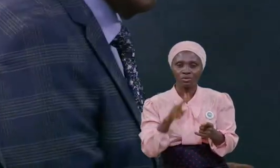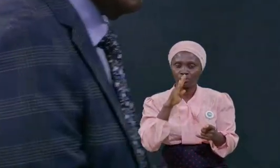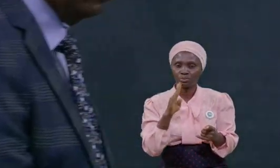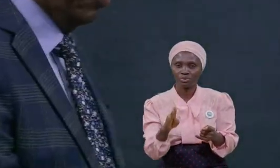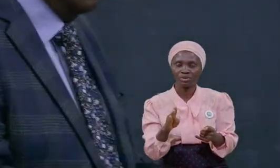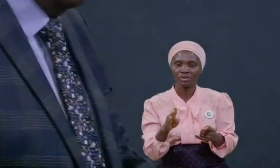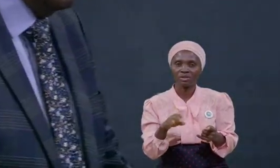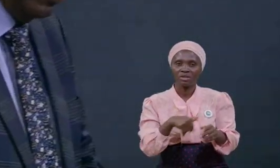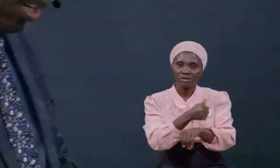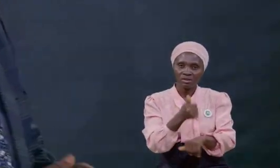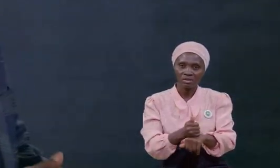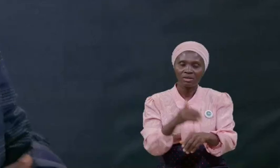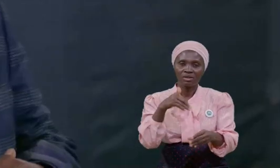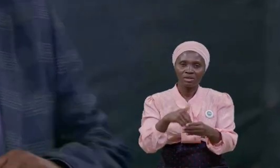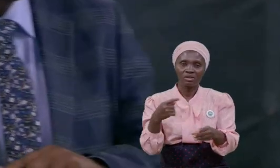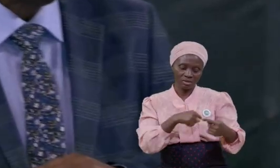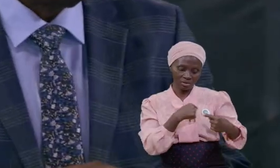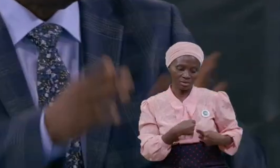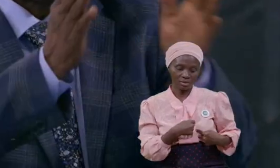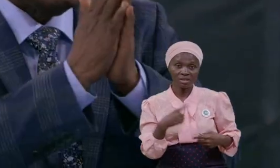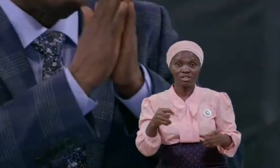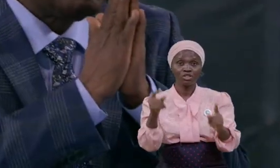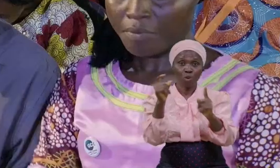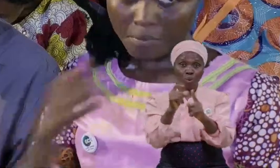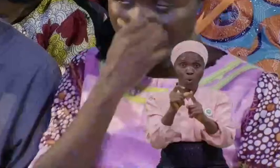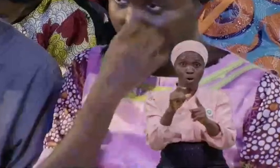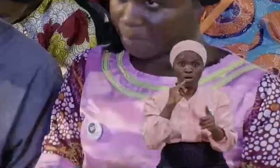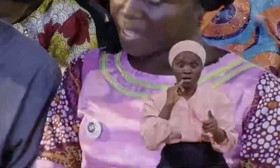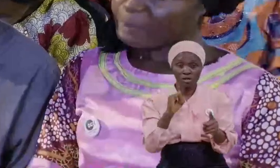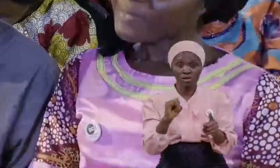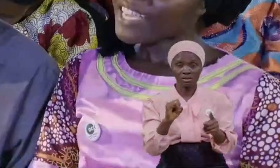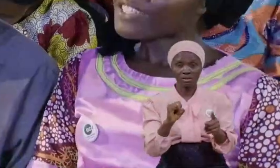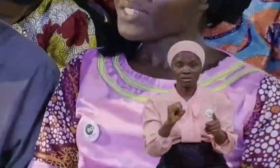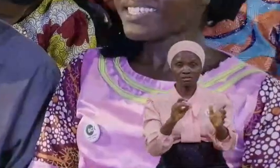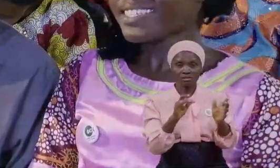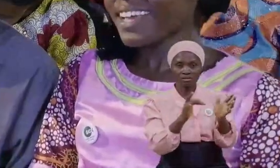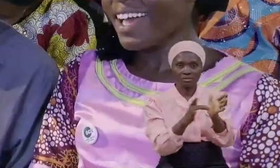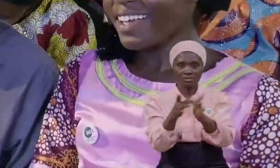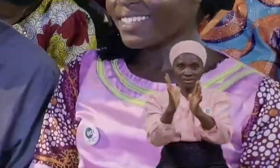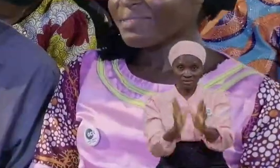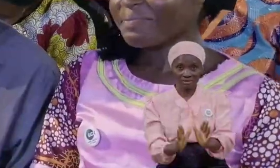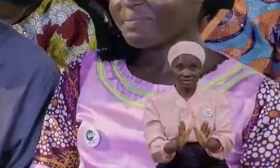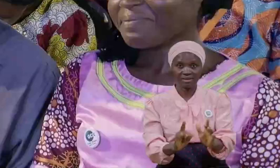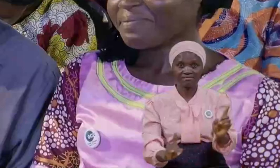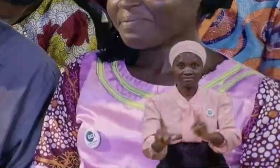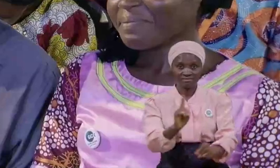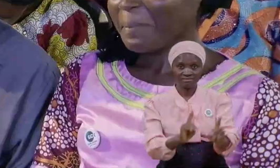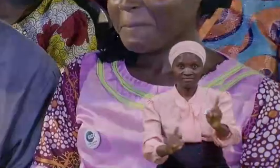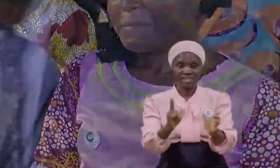parole est chrétien, chrétien. Est-ce que vous pouvez prononcer ce mot pour moi?